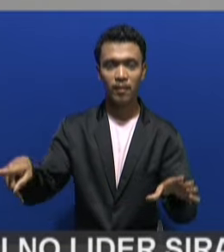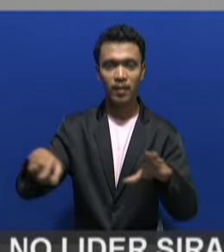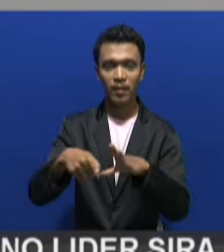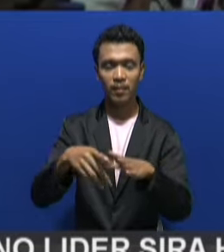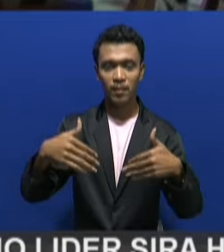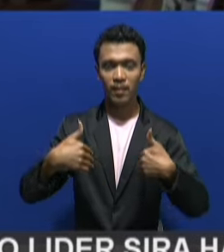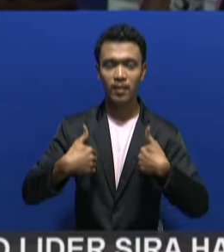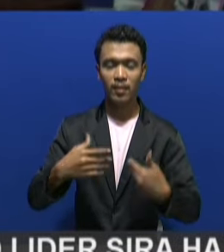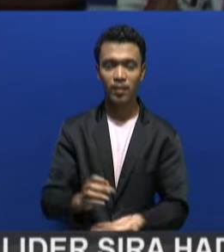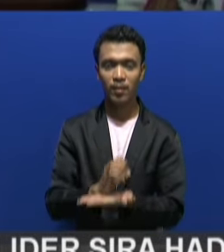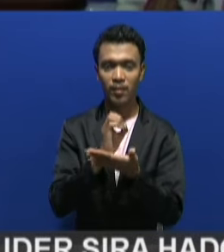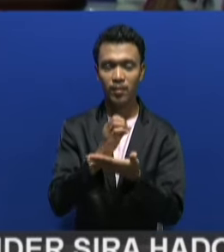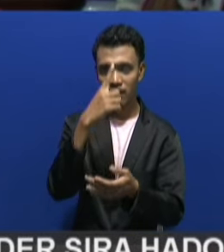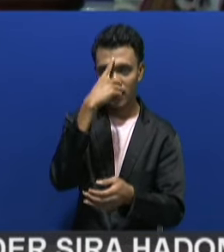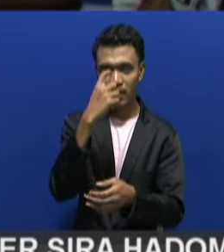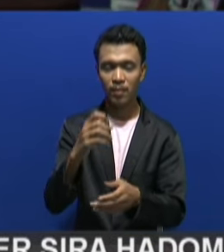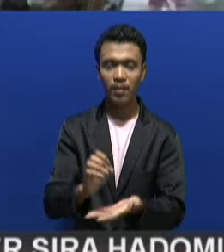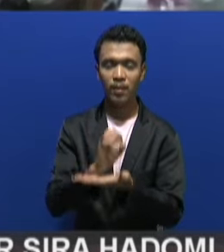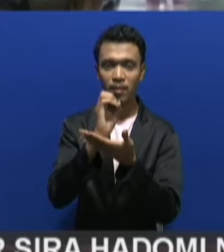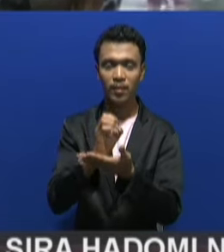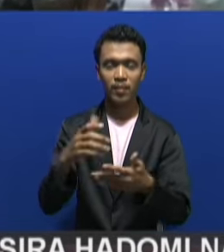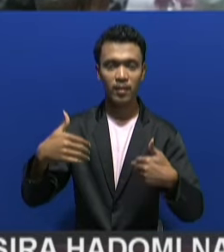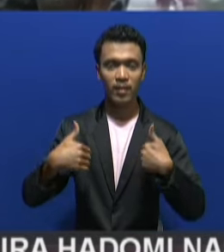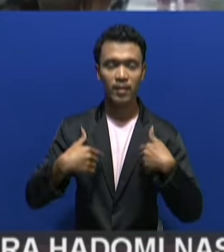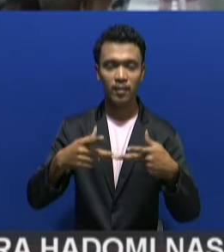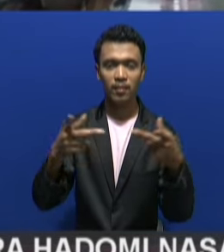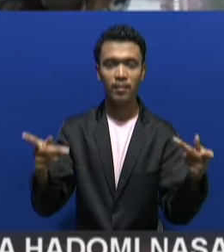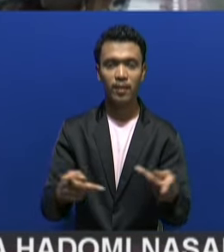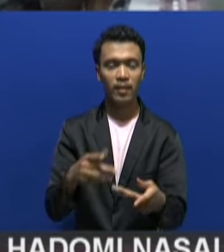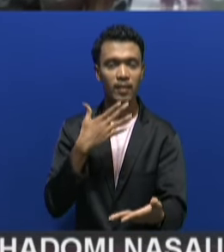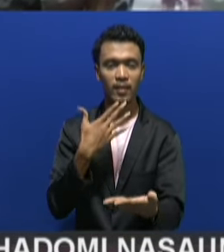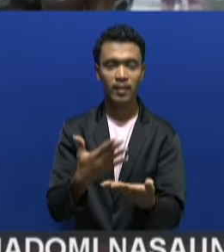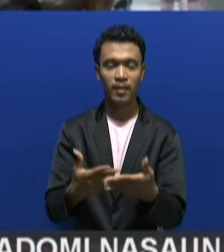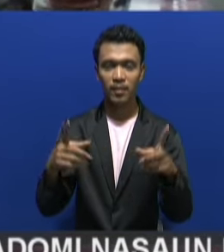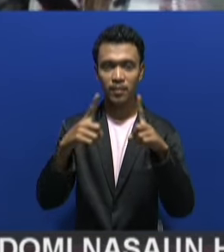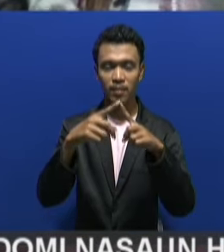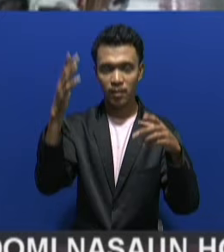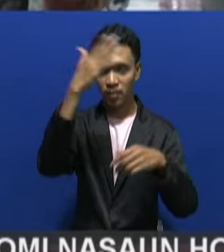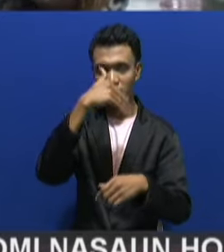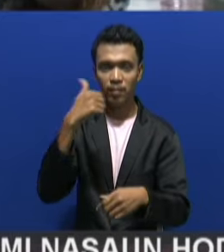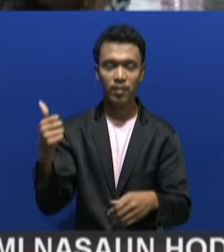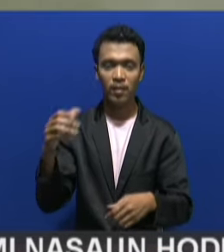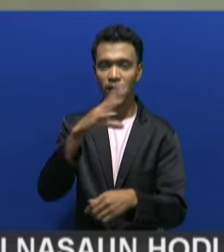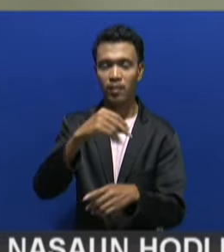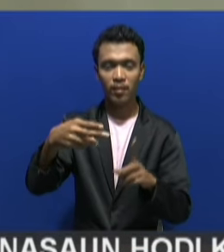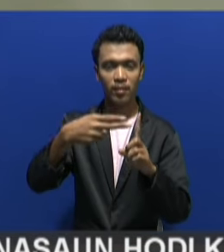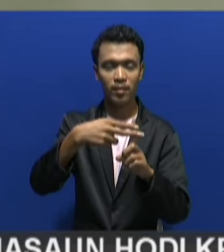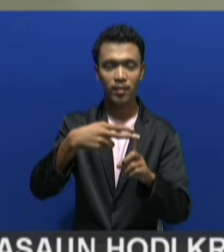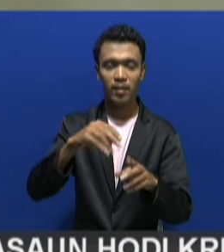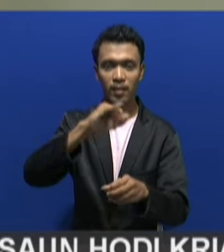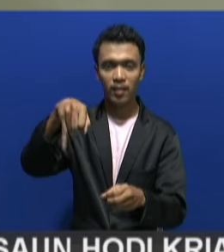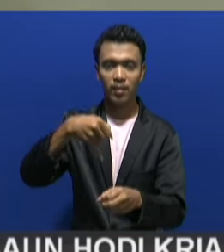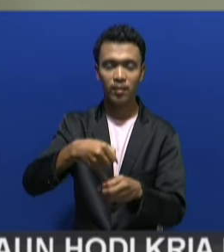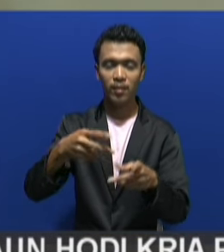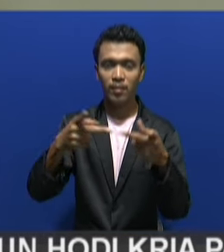iha rewa, tambah considera rewa iha potensialidade, basitor turismo, no hospitalidade, inclui